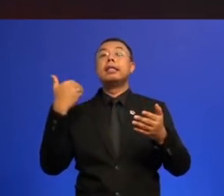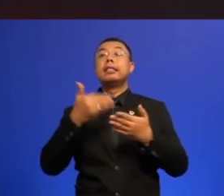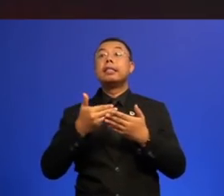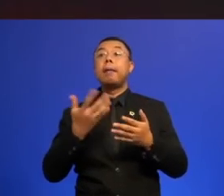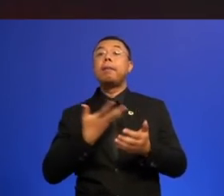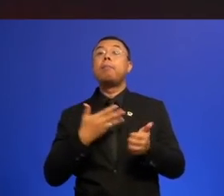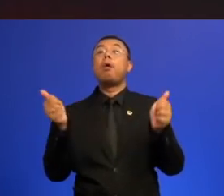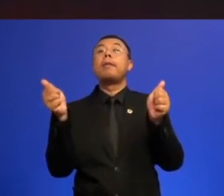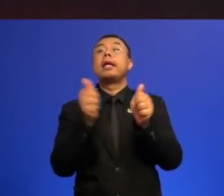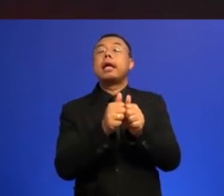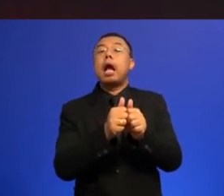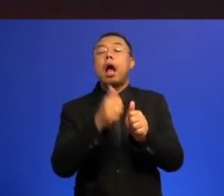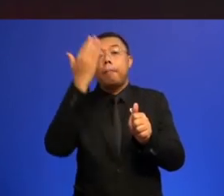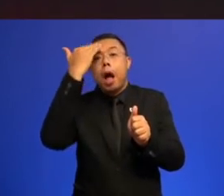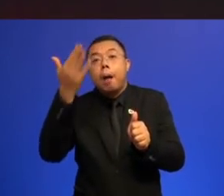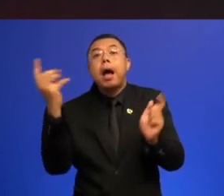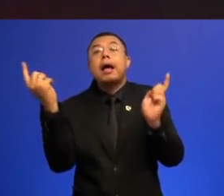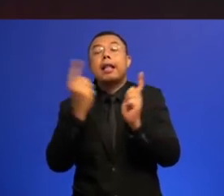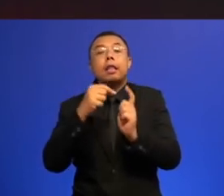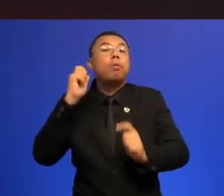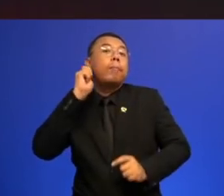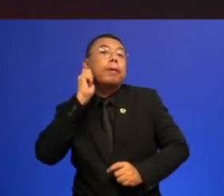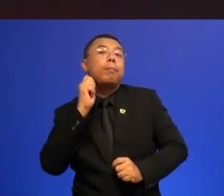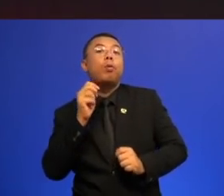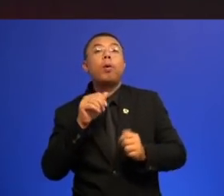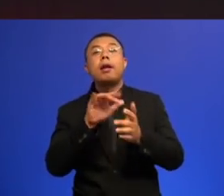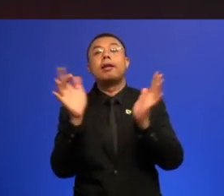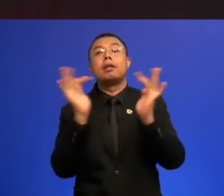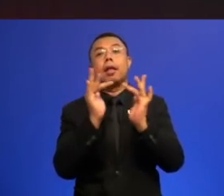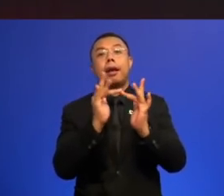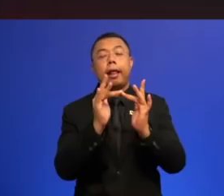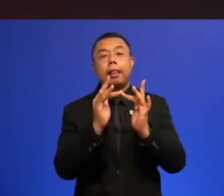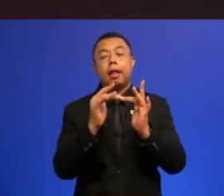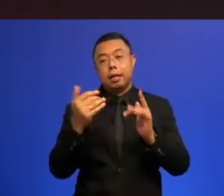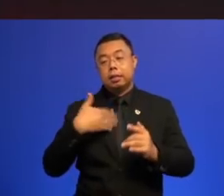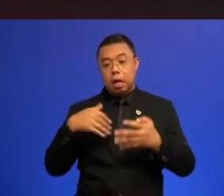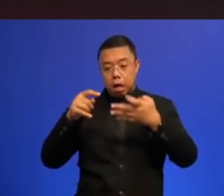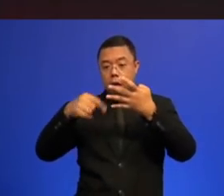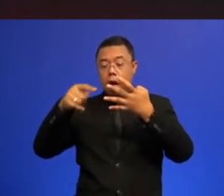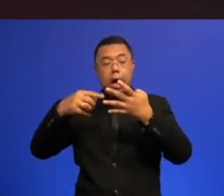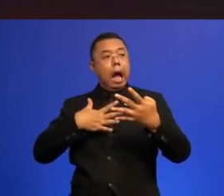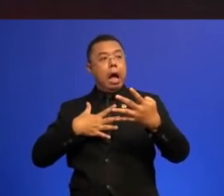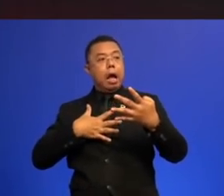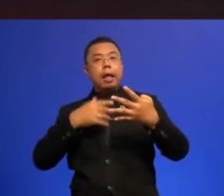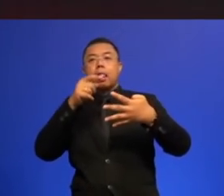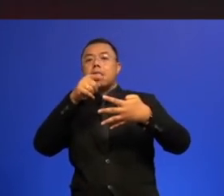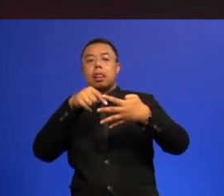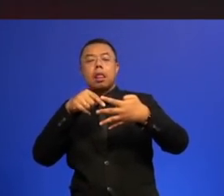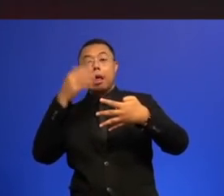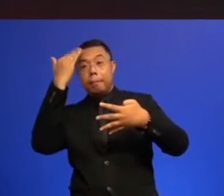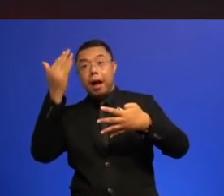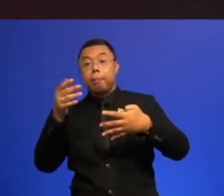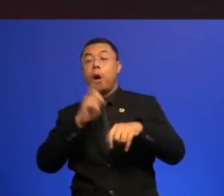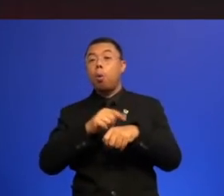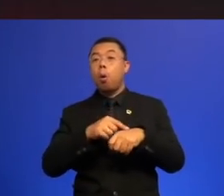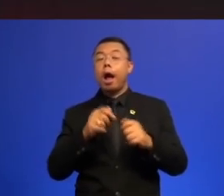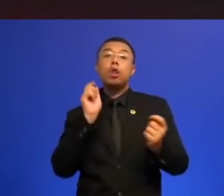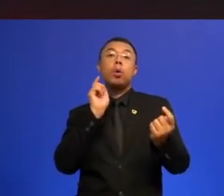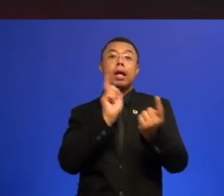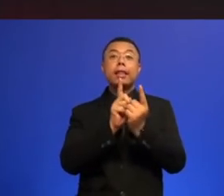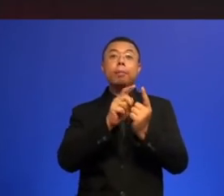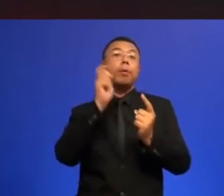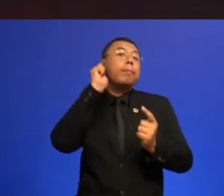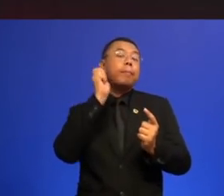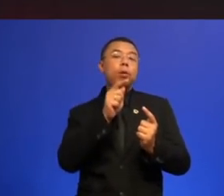akan menikah lagi karena ketemu perempuan di sosial media. Saya dan adik-adik saya sangat terpukul. Karena sejak ketemu perempuan